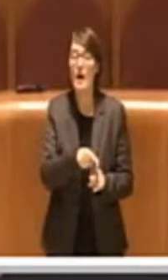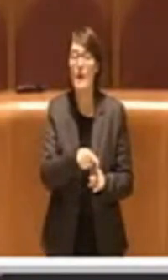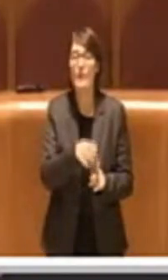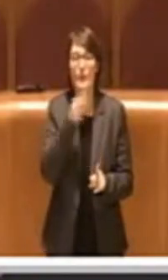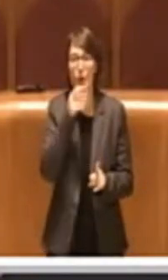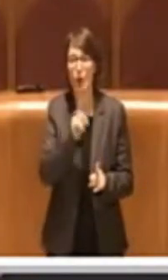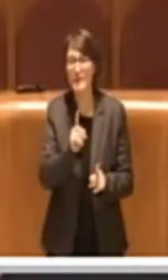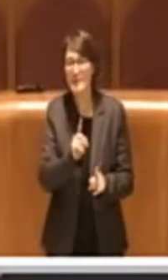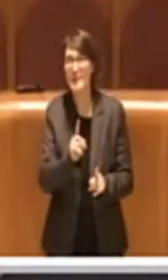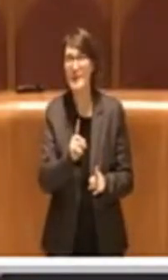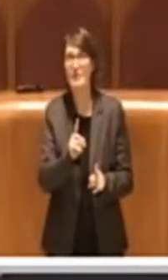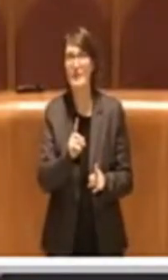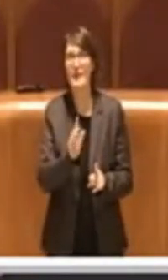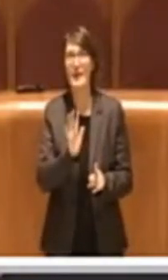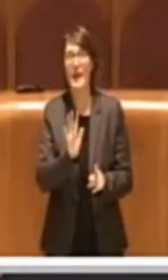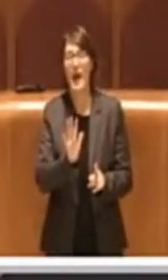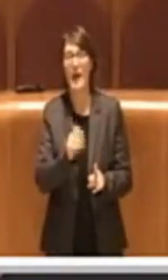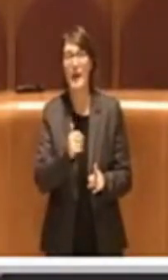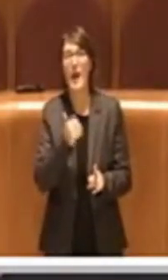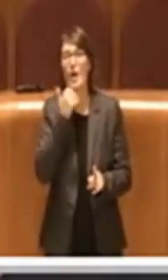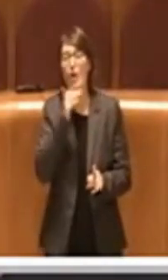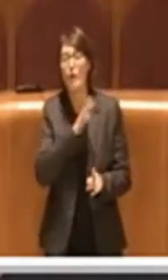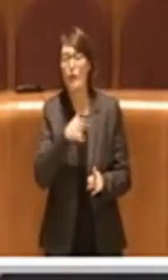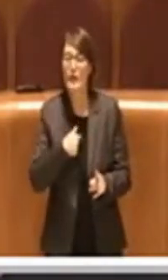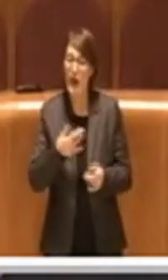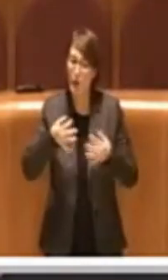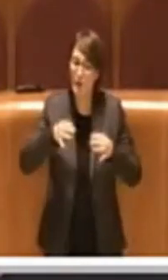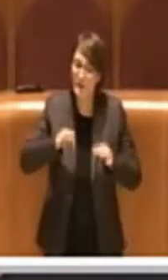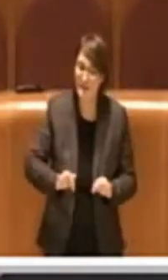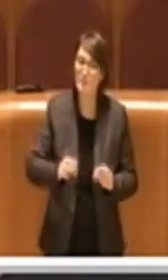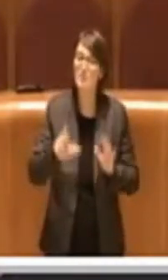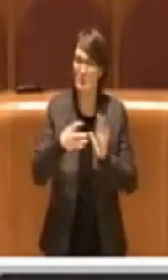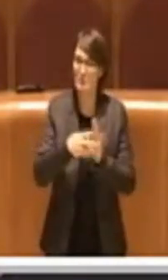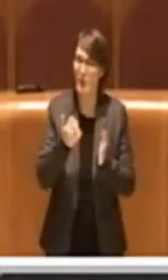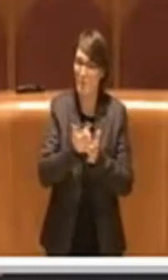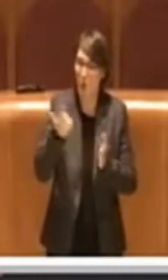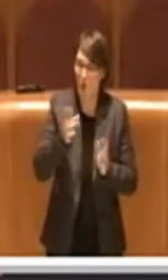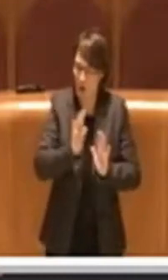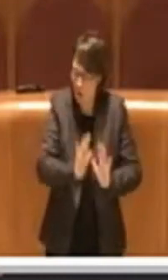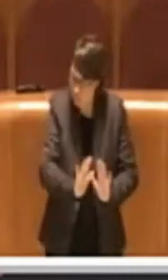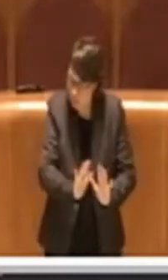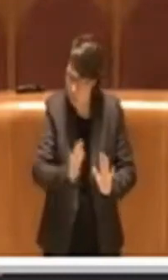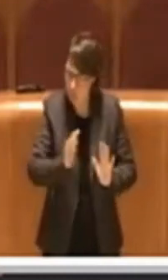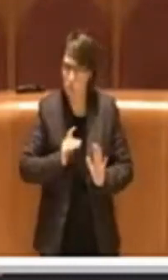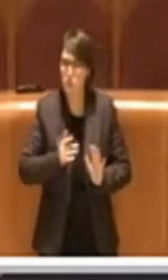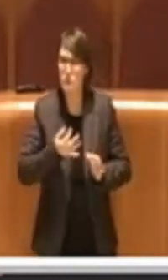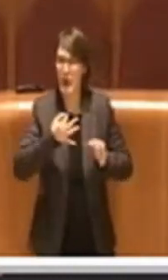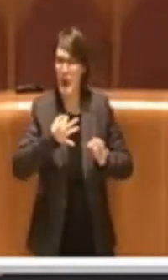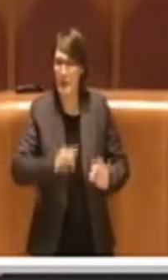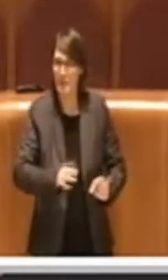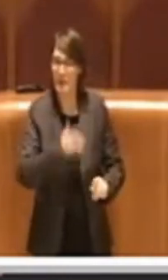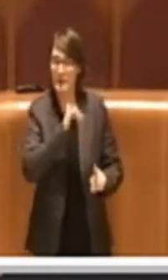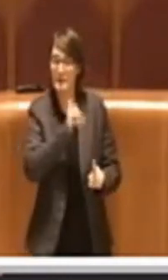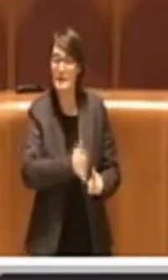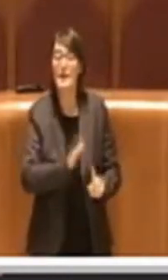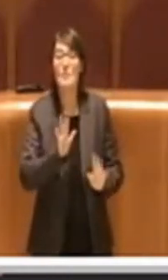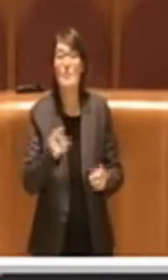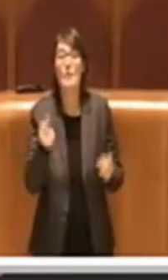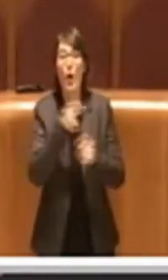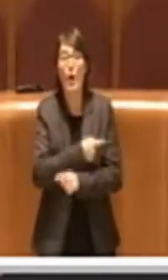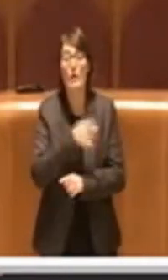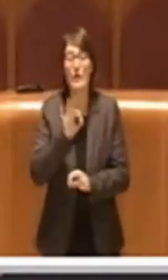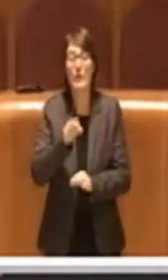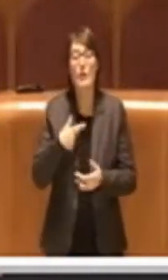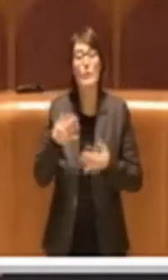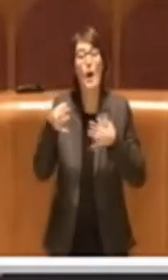si rispetti l'importanza di tale simbolo, ma proprio per il rispetto che si deve a